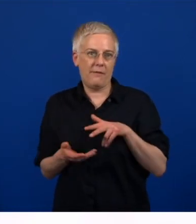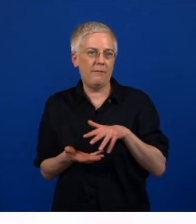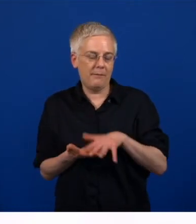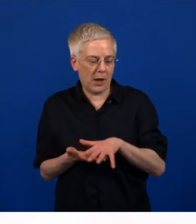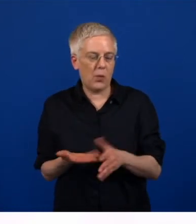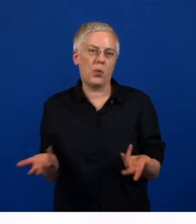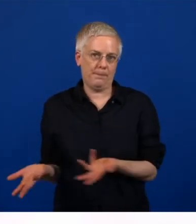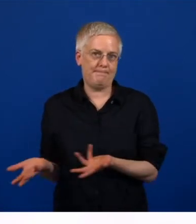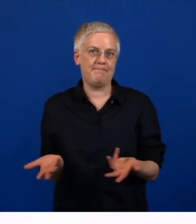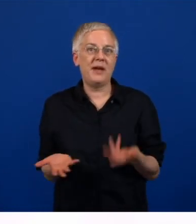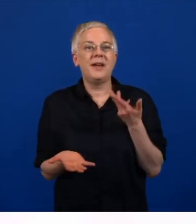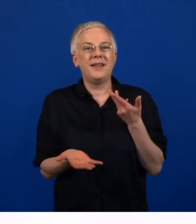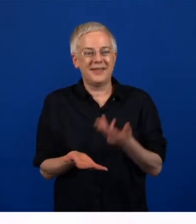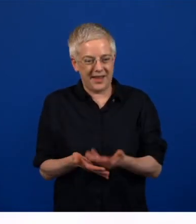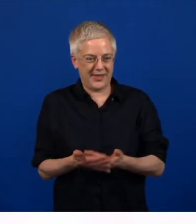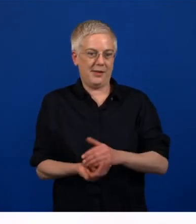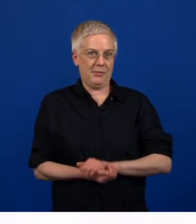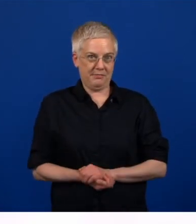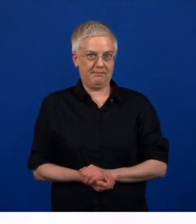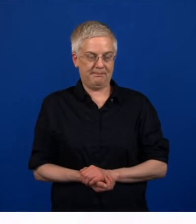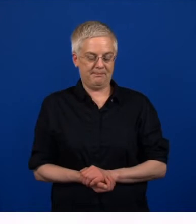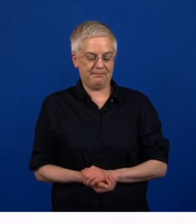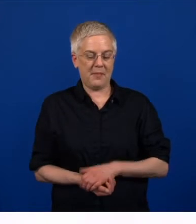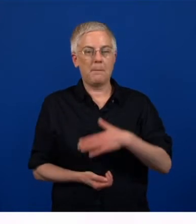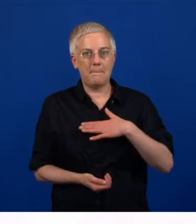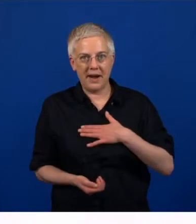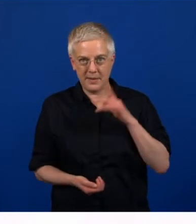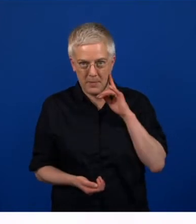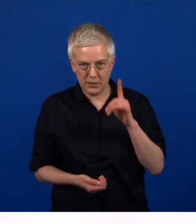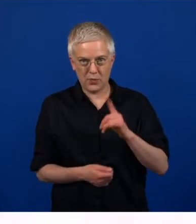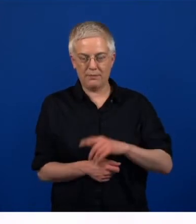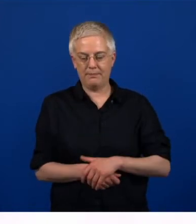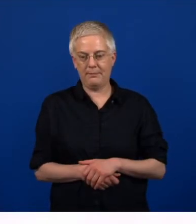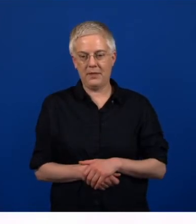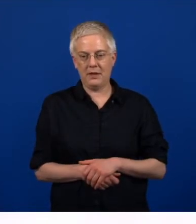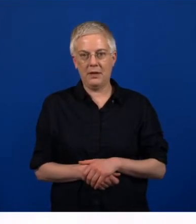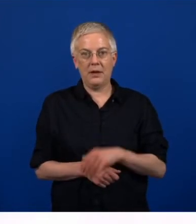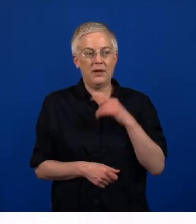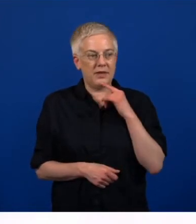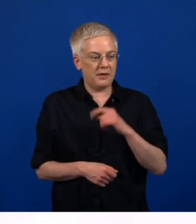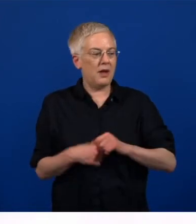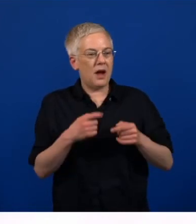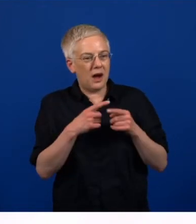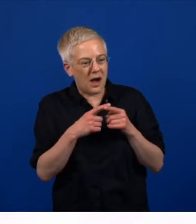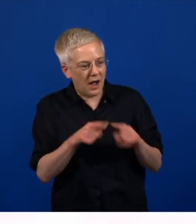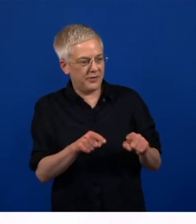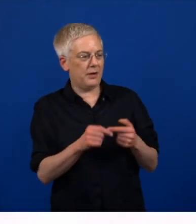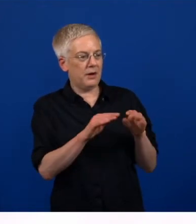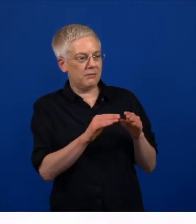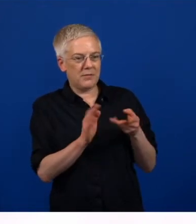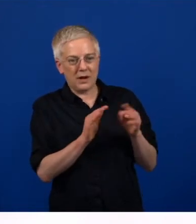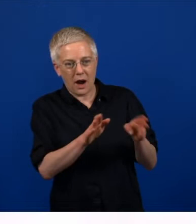nicht vertretbar, dass wir in diesem Ausmaß auch andere Krankenhausbehandlungen nicht